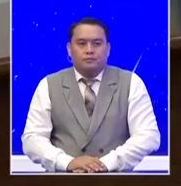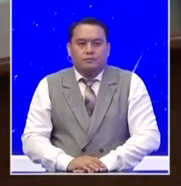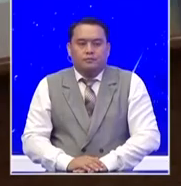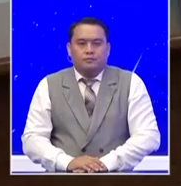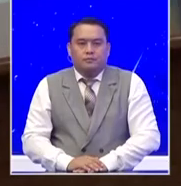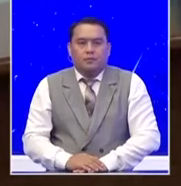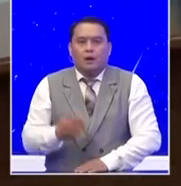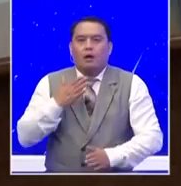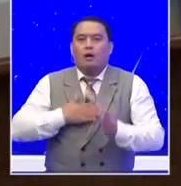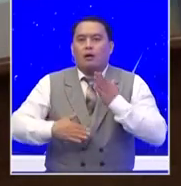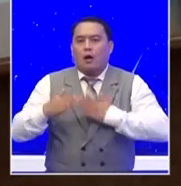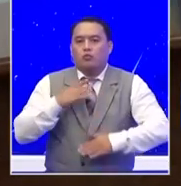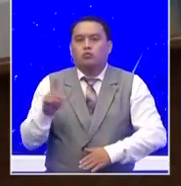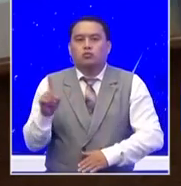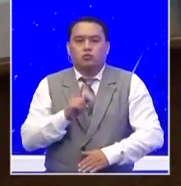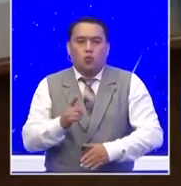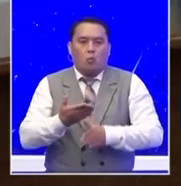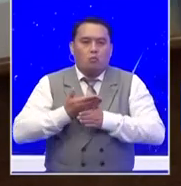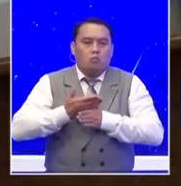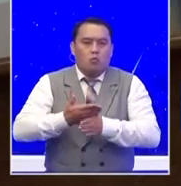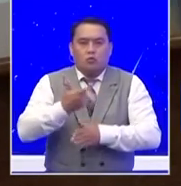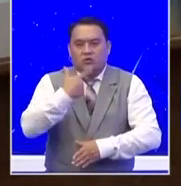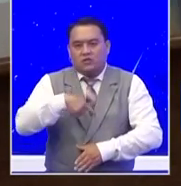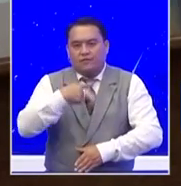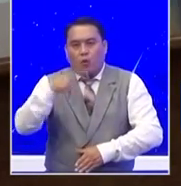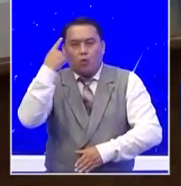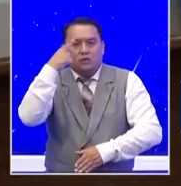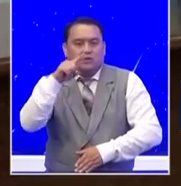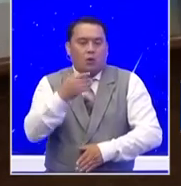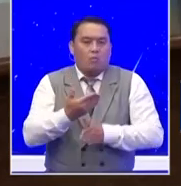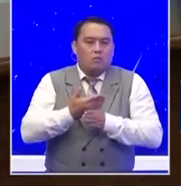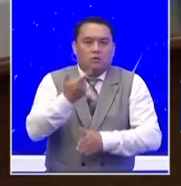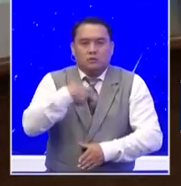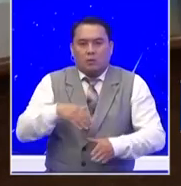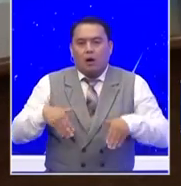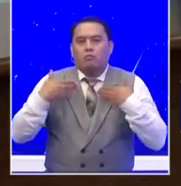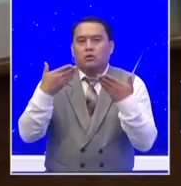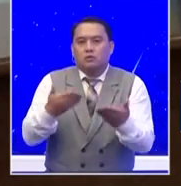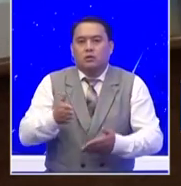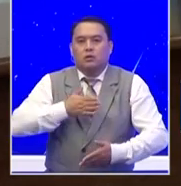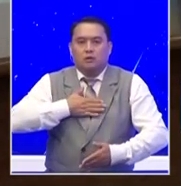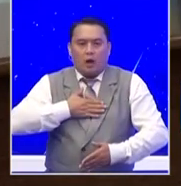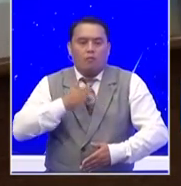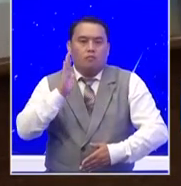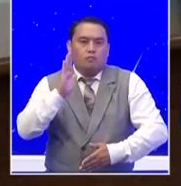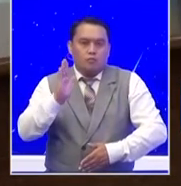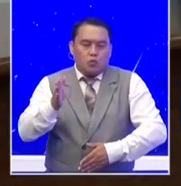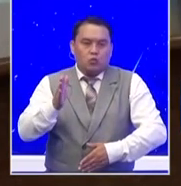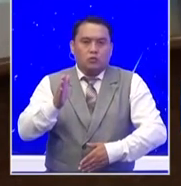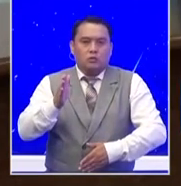Очень радует нас то, что спонсоры, проявляя свою инициативу, самостоятельно обращаются к нам для того, чтобы уточнить,